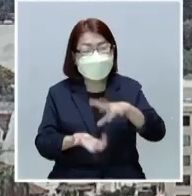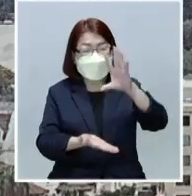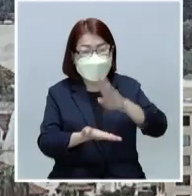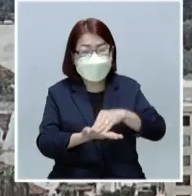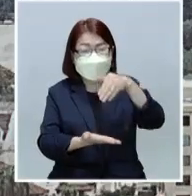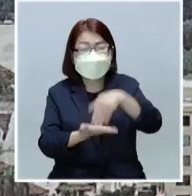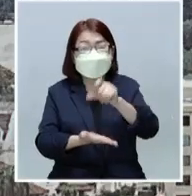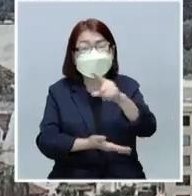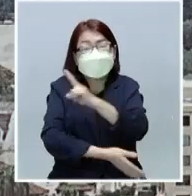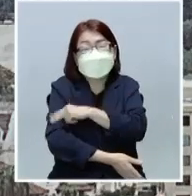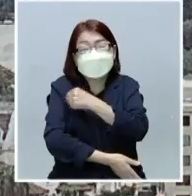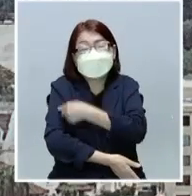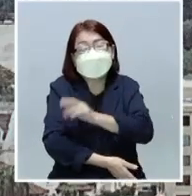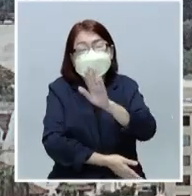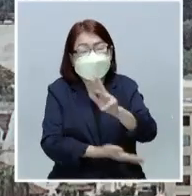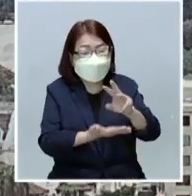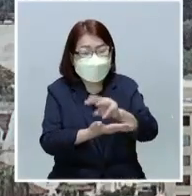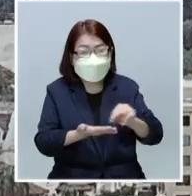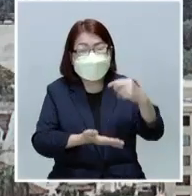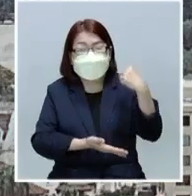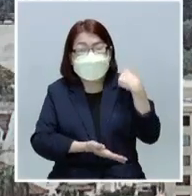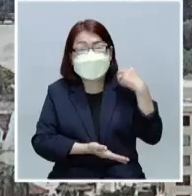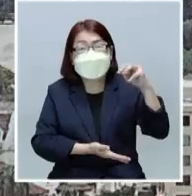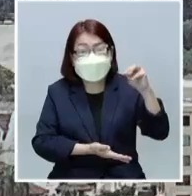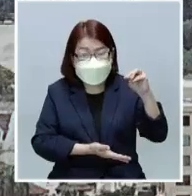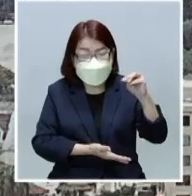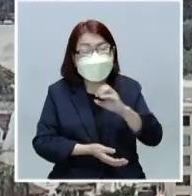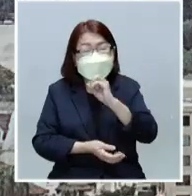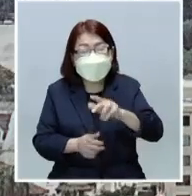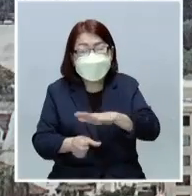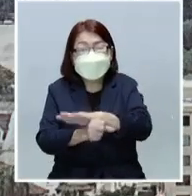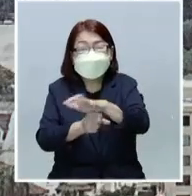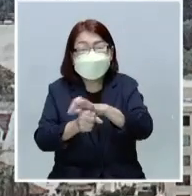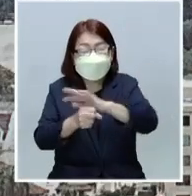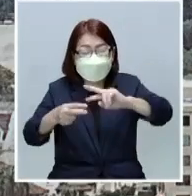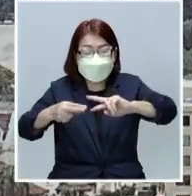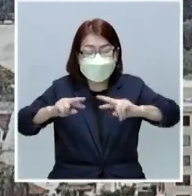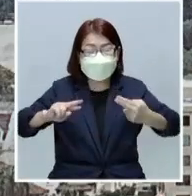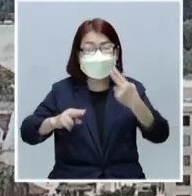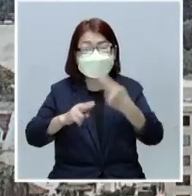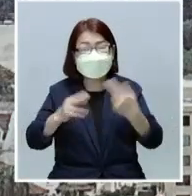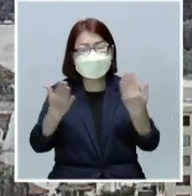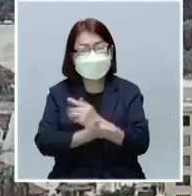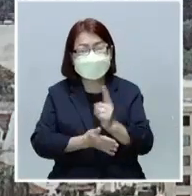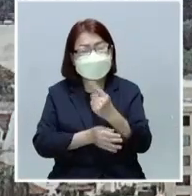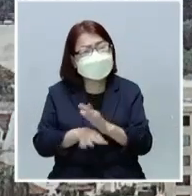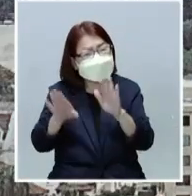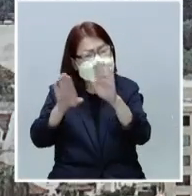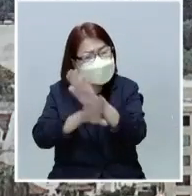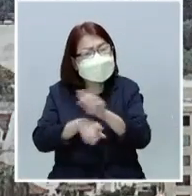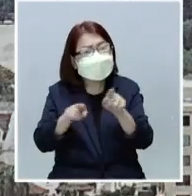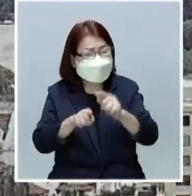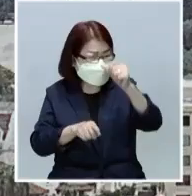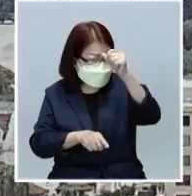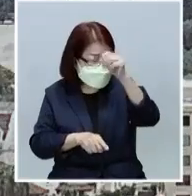ศูนย์จีโนมทางการแพทย์มหาวิทยาลัยมหิดลที่พบว่าโควิดกลายพันธุ์สายพันธุ์นี้นะคะมีความใกล้เคียงกับสายพันธุ์เดลต้